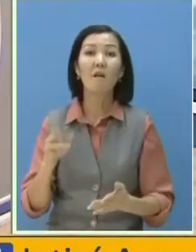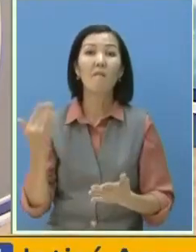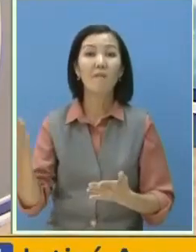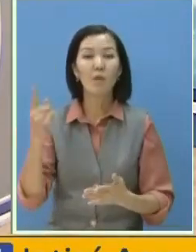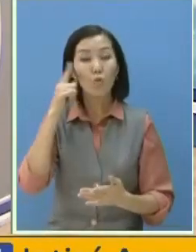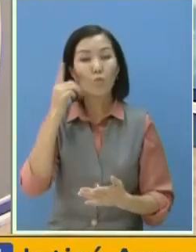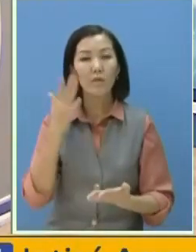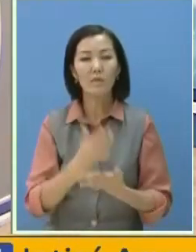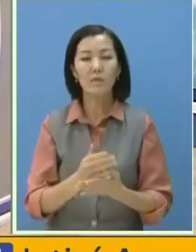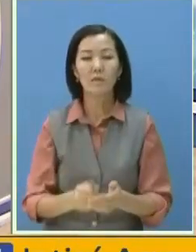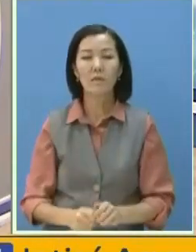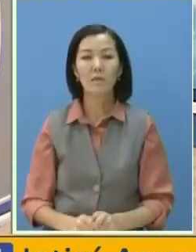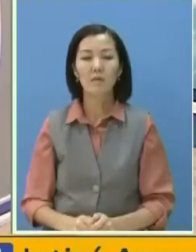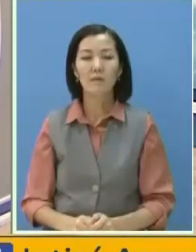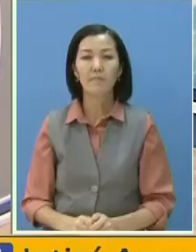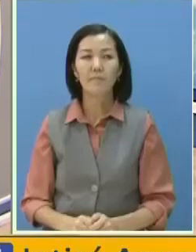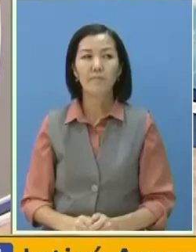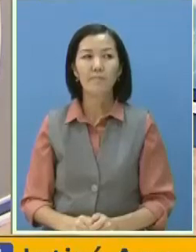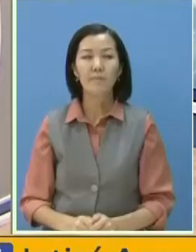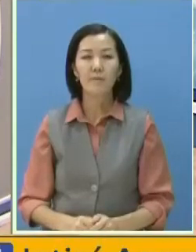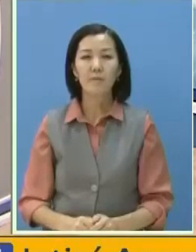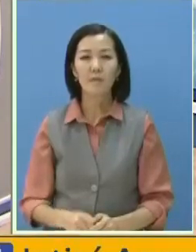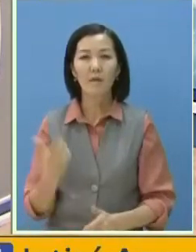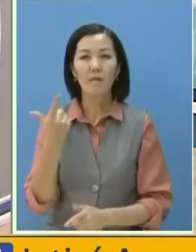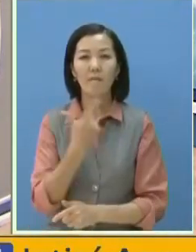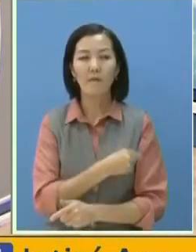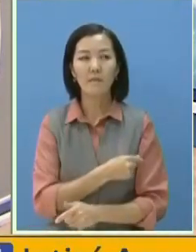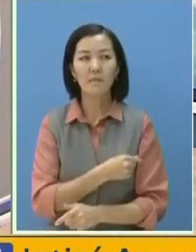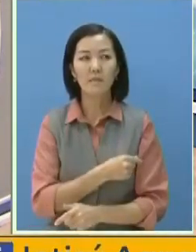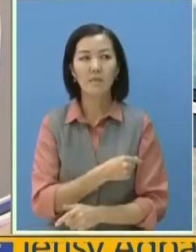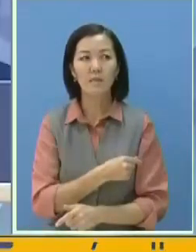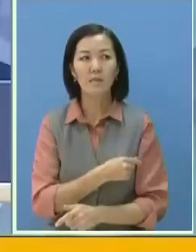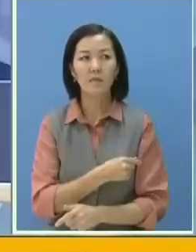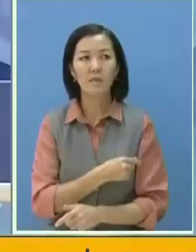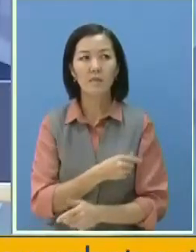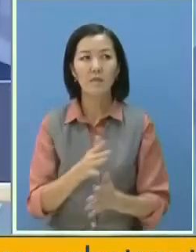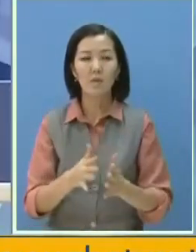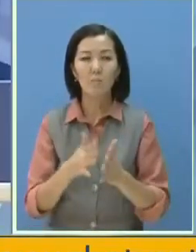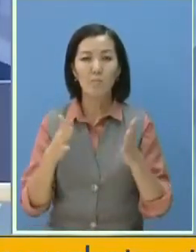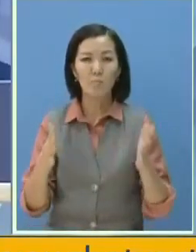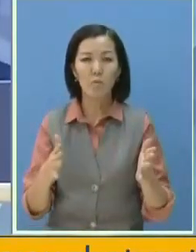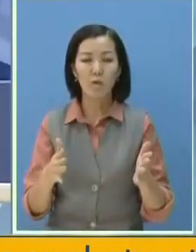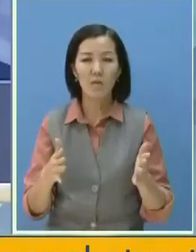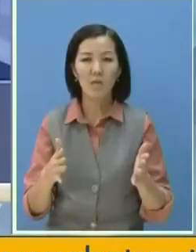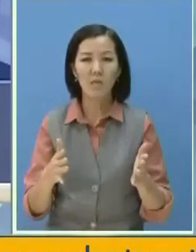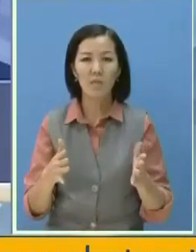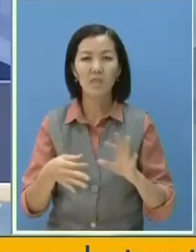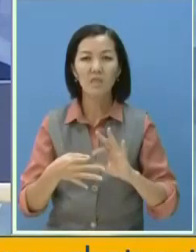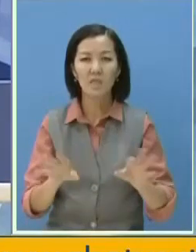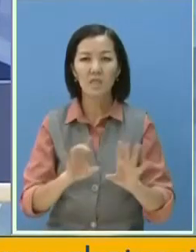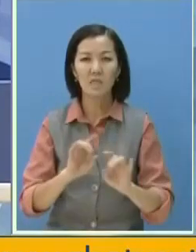права? Ну, сама по себе вакцинация. Давайте, если более глобально подойдем, да, ведь